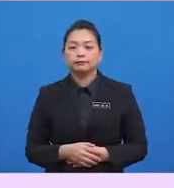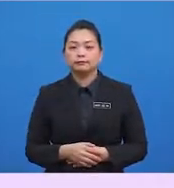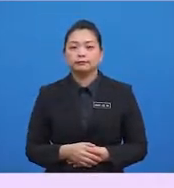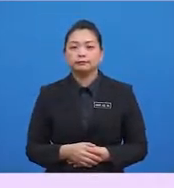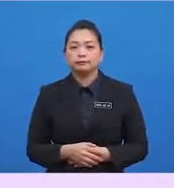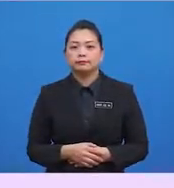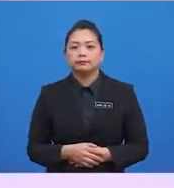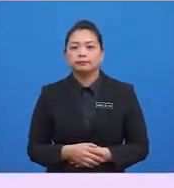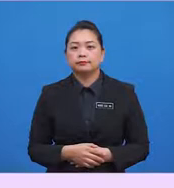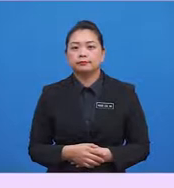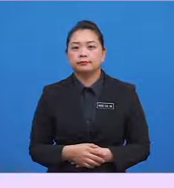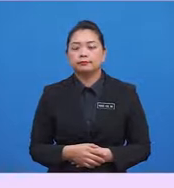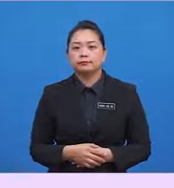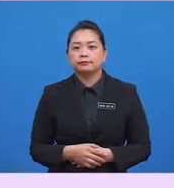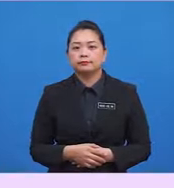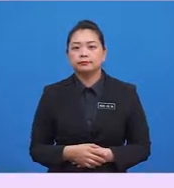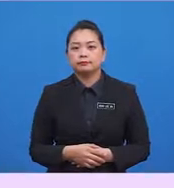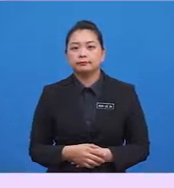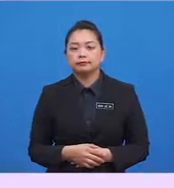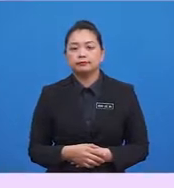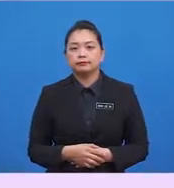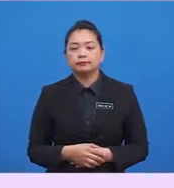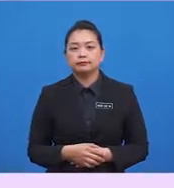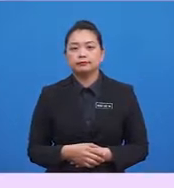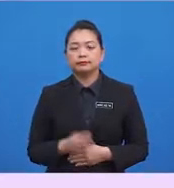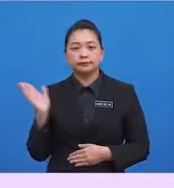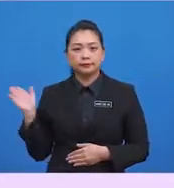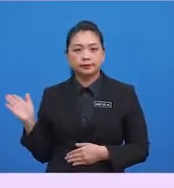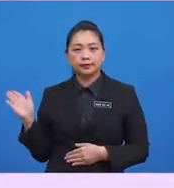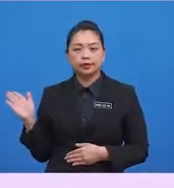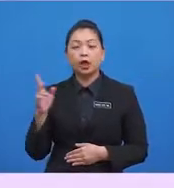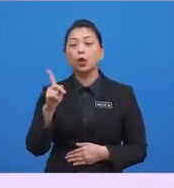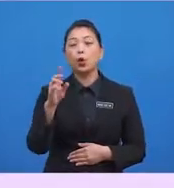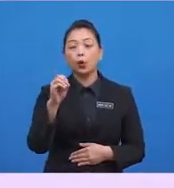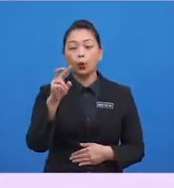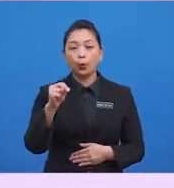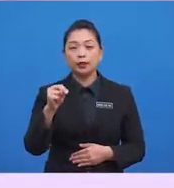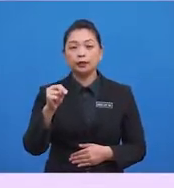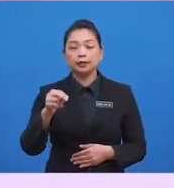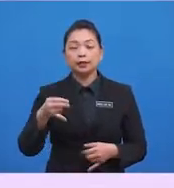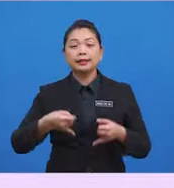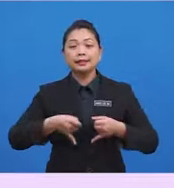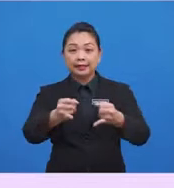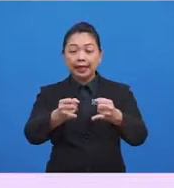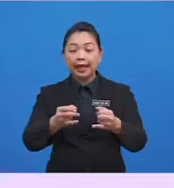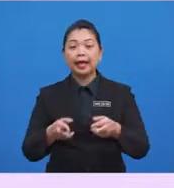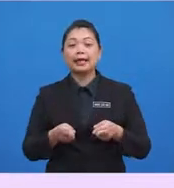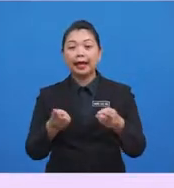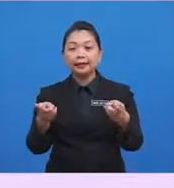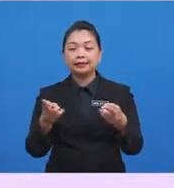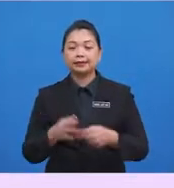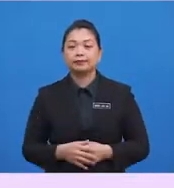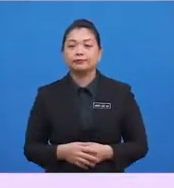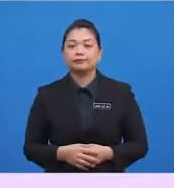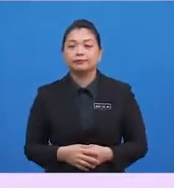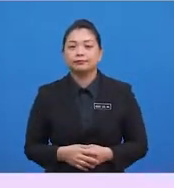Kemudian, objek yang sering dilihat berbentuk kon yang berwarna oren di atas